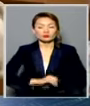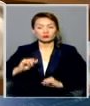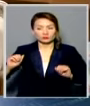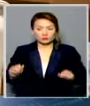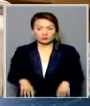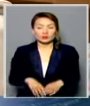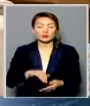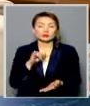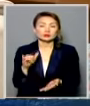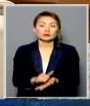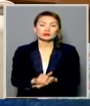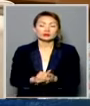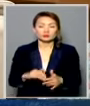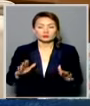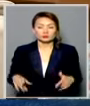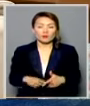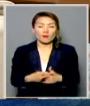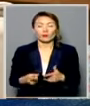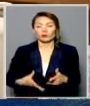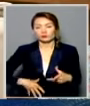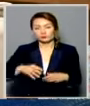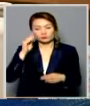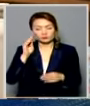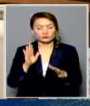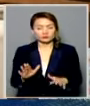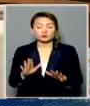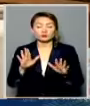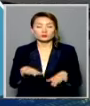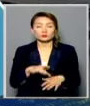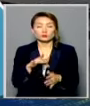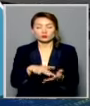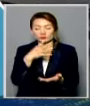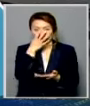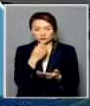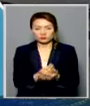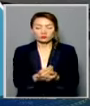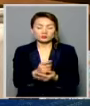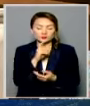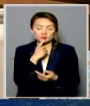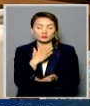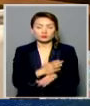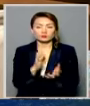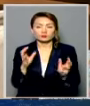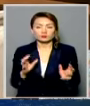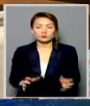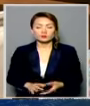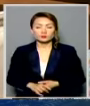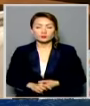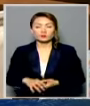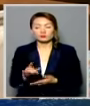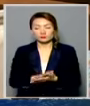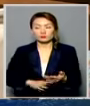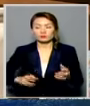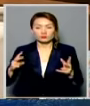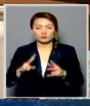может зарегистрироваться на месте и получать услуги только там. Это сейчас вызывает затруднения в законодательстве. В дальнейшем